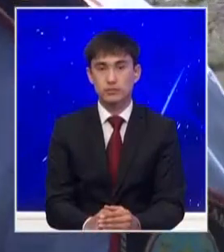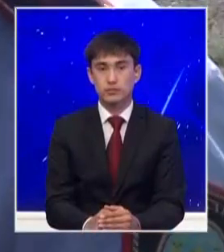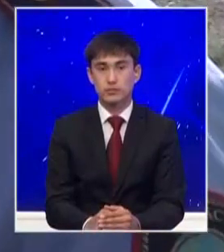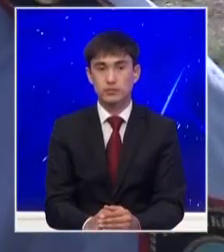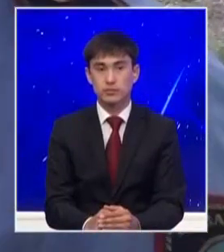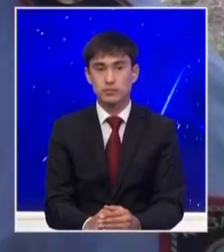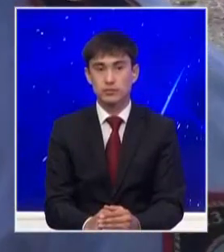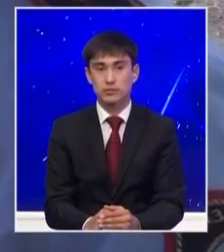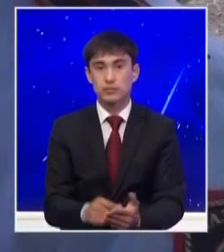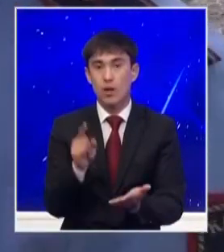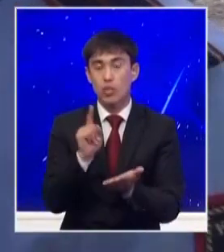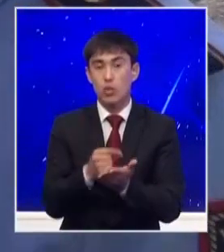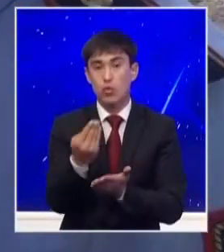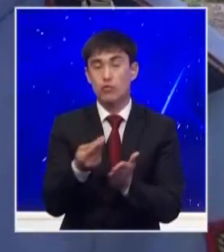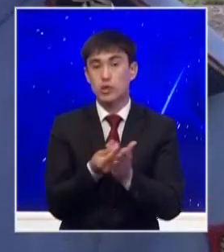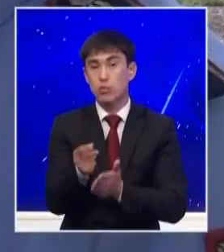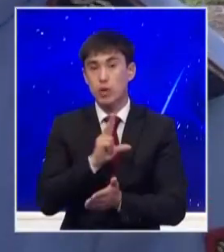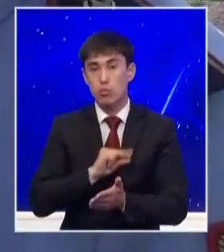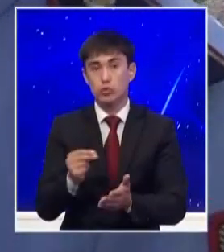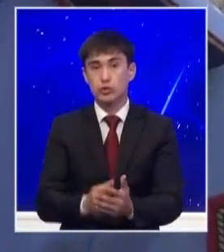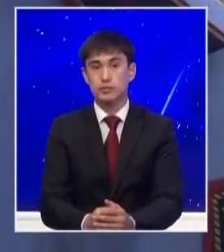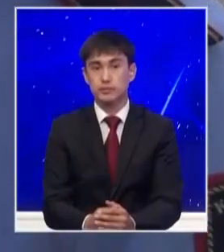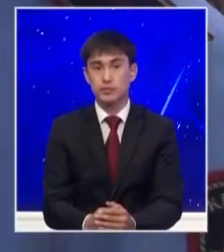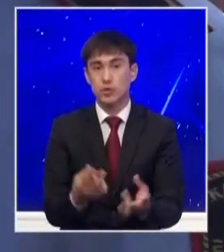Налог у вас не уплачен или часы? Есть это для вас?